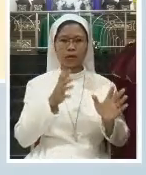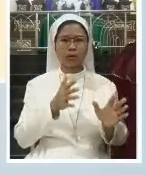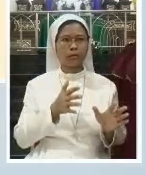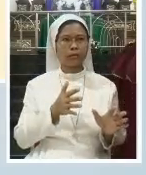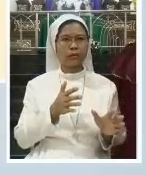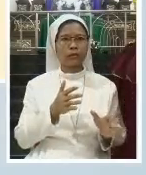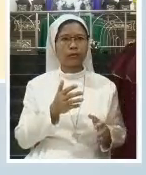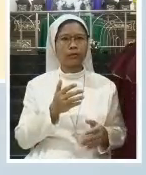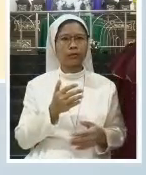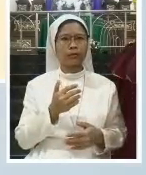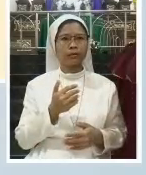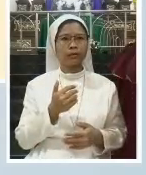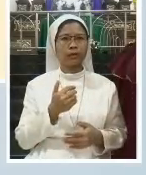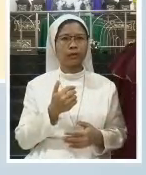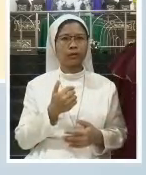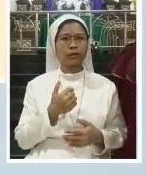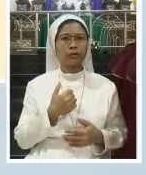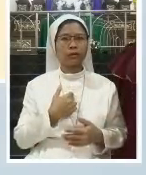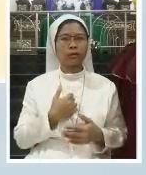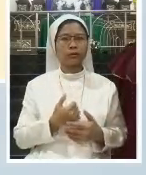pinabayaan mo ako.